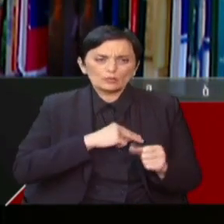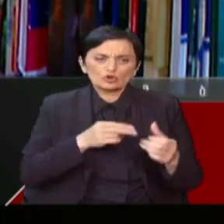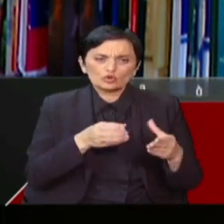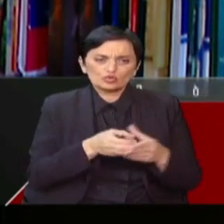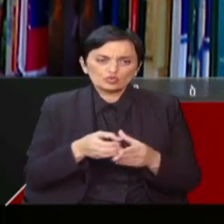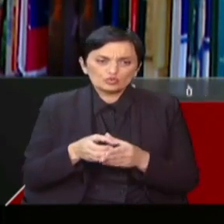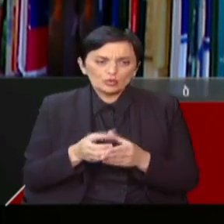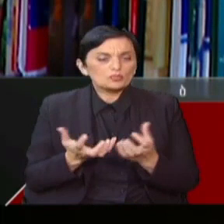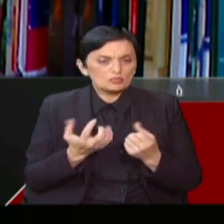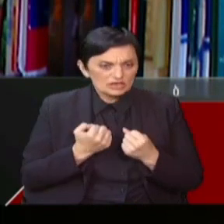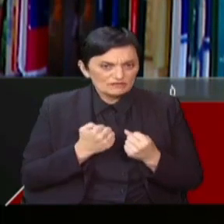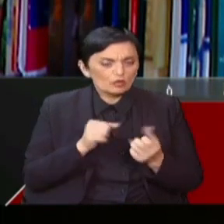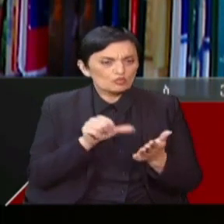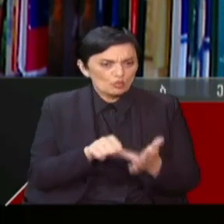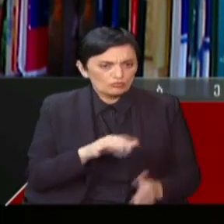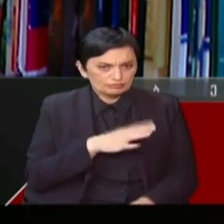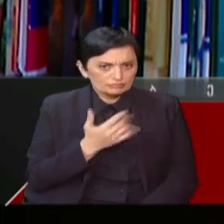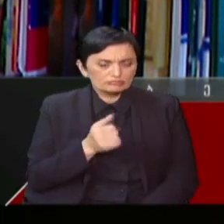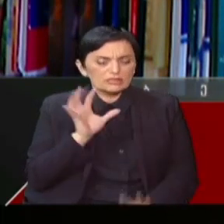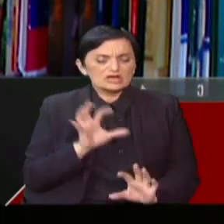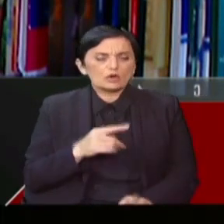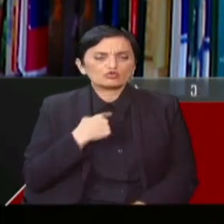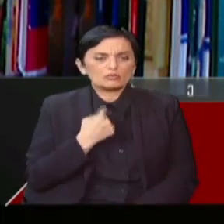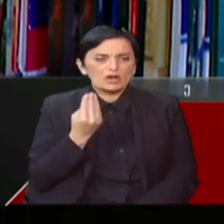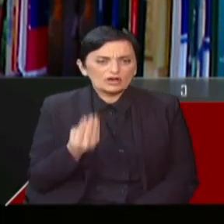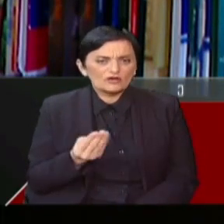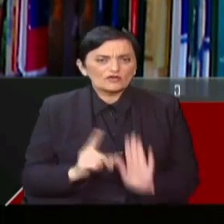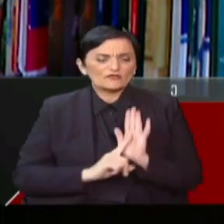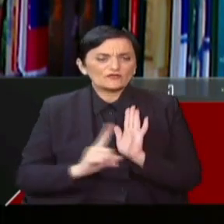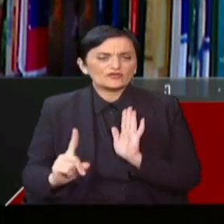ჯგუფებში მივიღე მონაწილეობა, კანონებს ხმა მივეცი, ვიარე